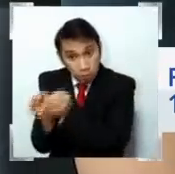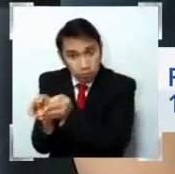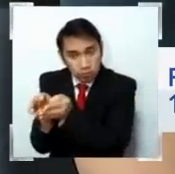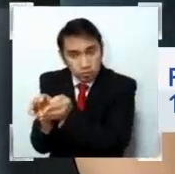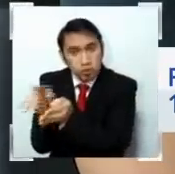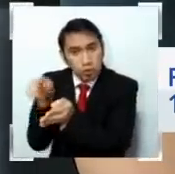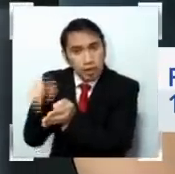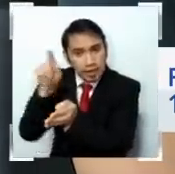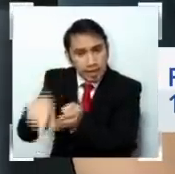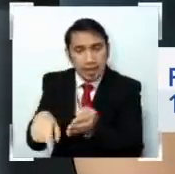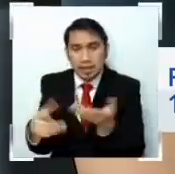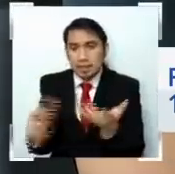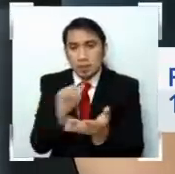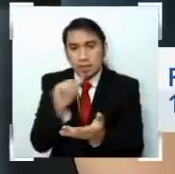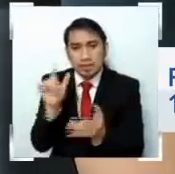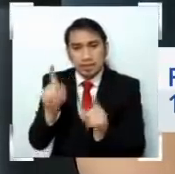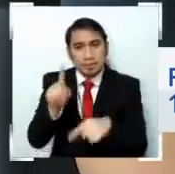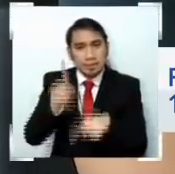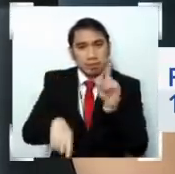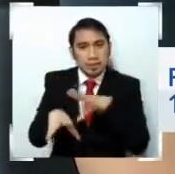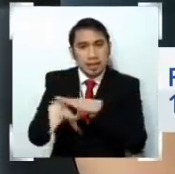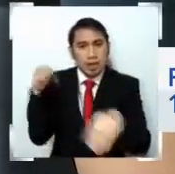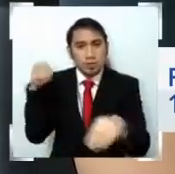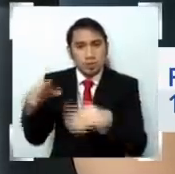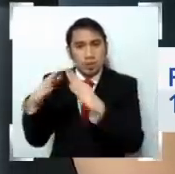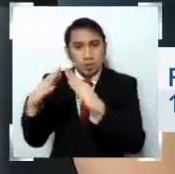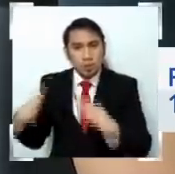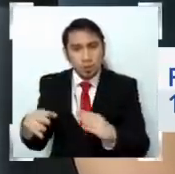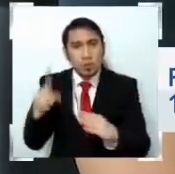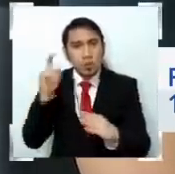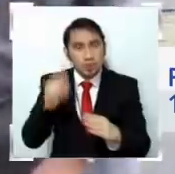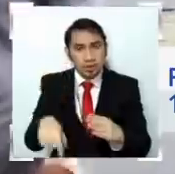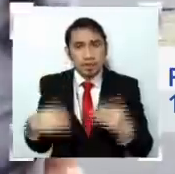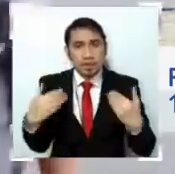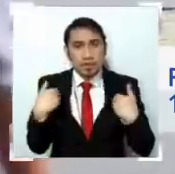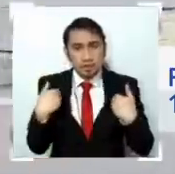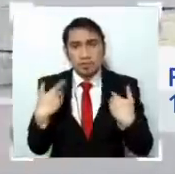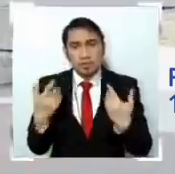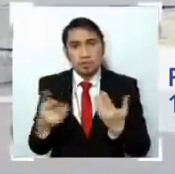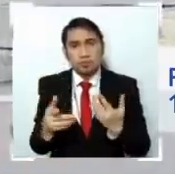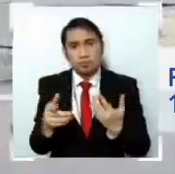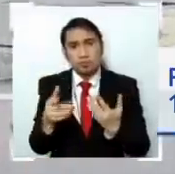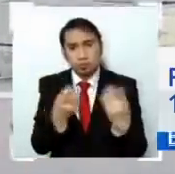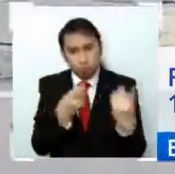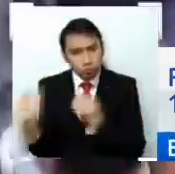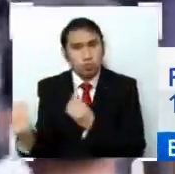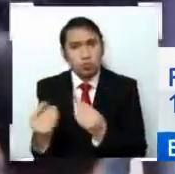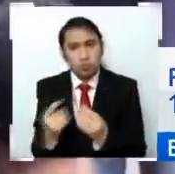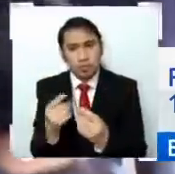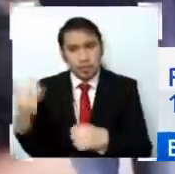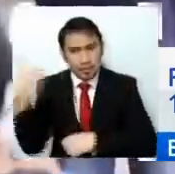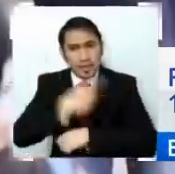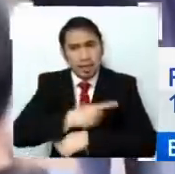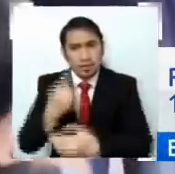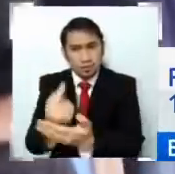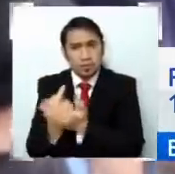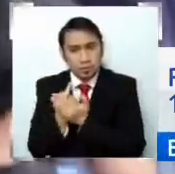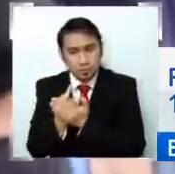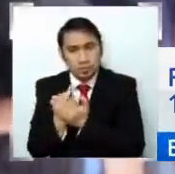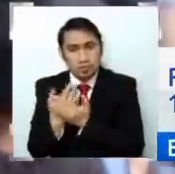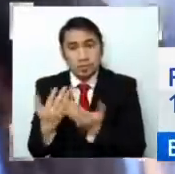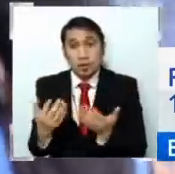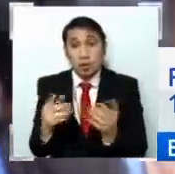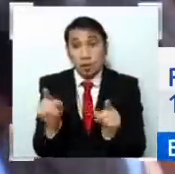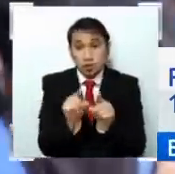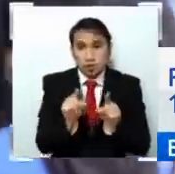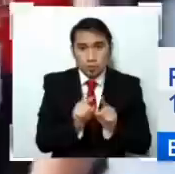ng bahay at talagang to serve the full quarantine days. Pinaghandaan din ng Delta variant sa Baguio City.